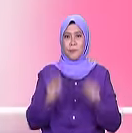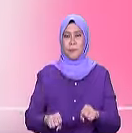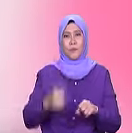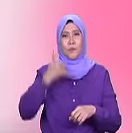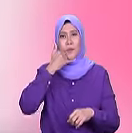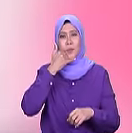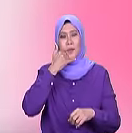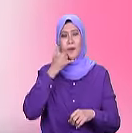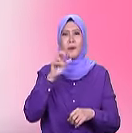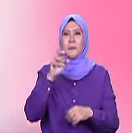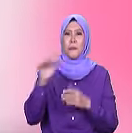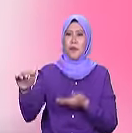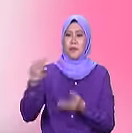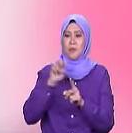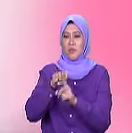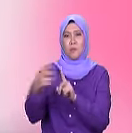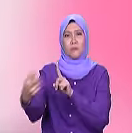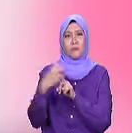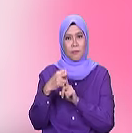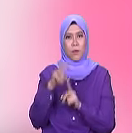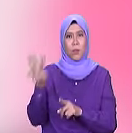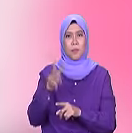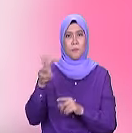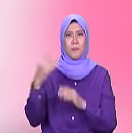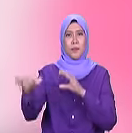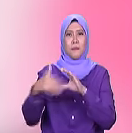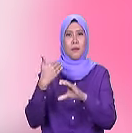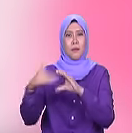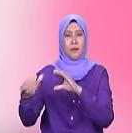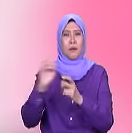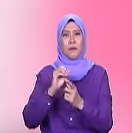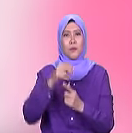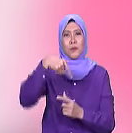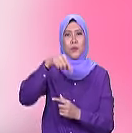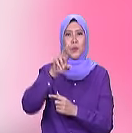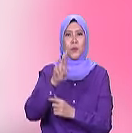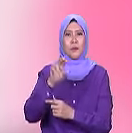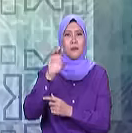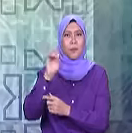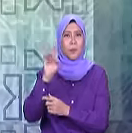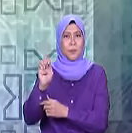panggilan telefon, mesej melalui aplikasi WhatsApp, email dan QR code.